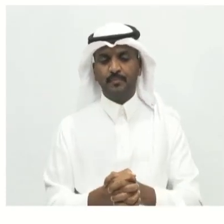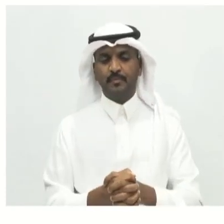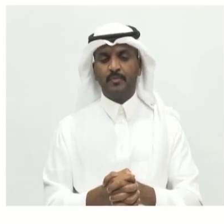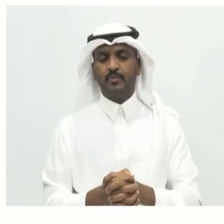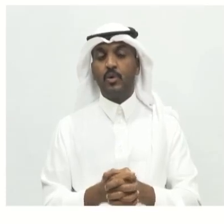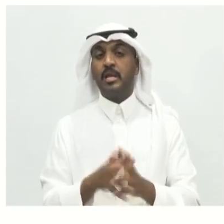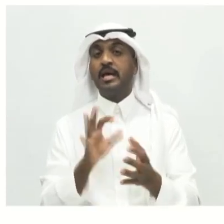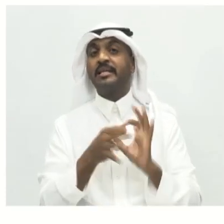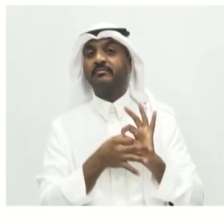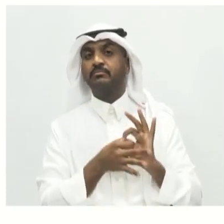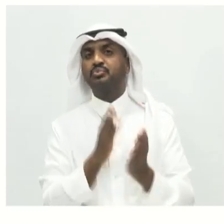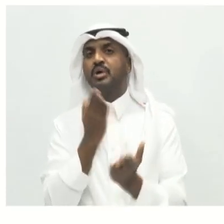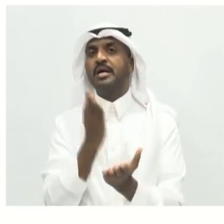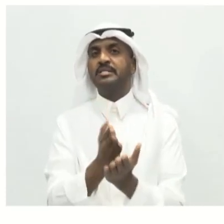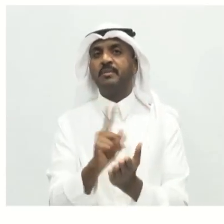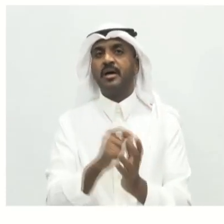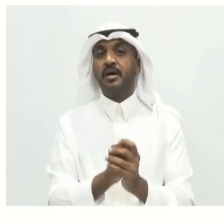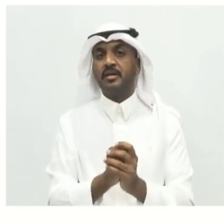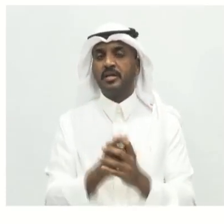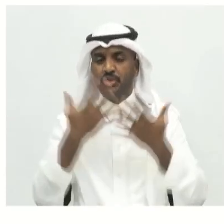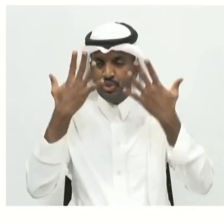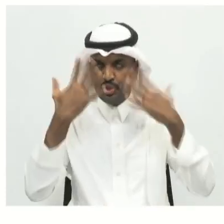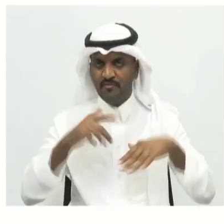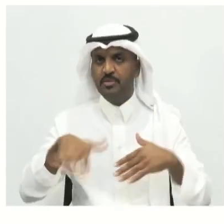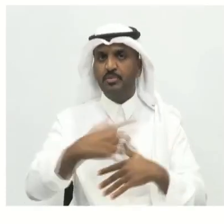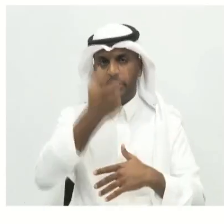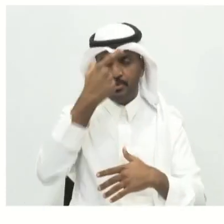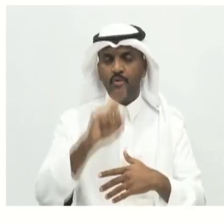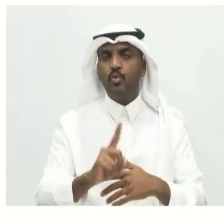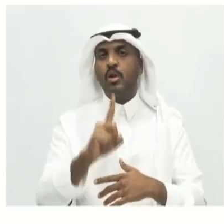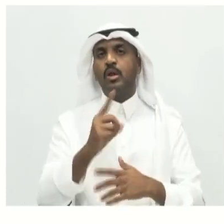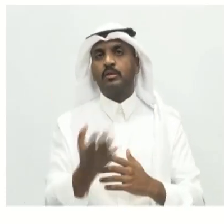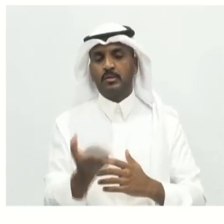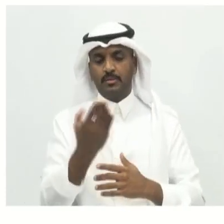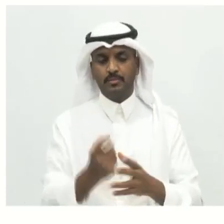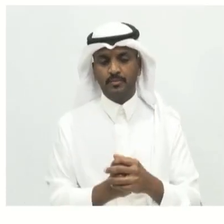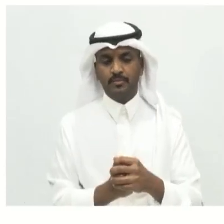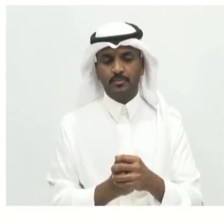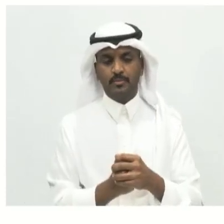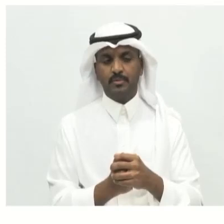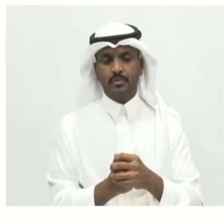يعتقد اعتقادا جازما ان الشافي من جميع الامراض هو الله تعالى